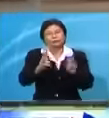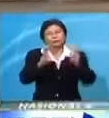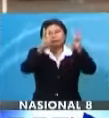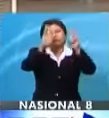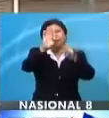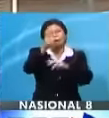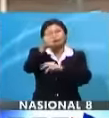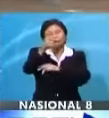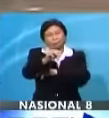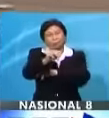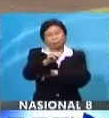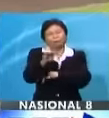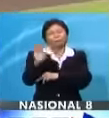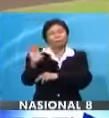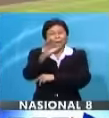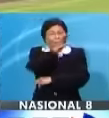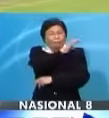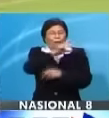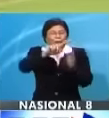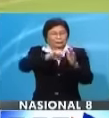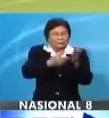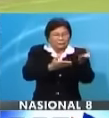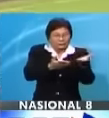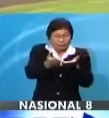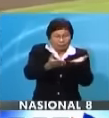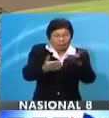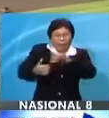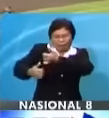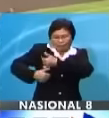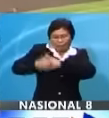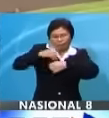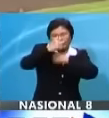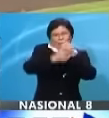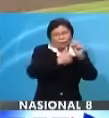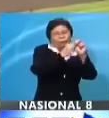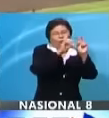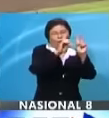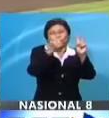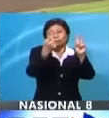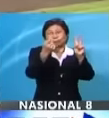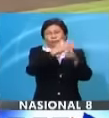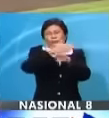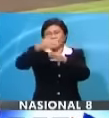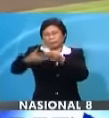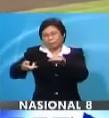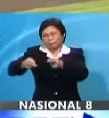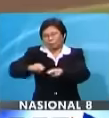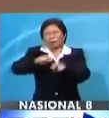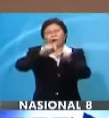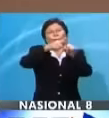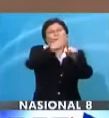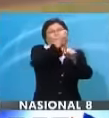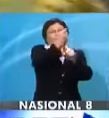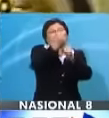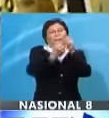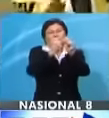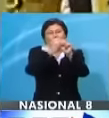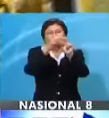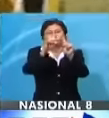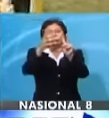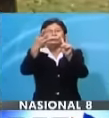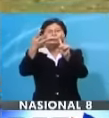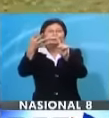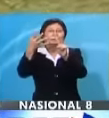FM. Bisatenaden mula berkhidmat bersama di Gladiators pada tahun 2011 dan tamat kontrak November tahun ini.